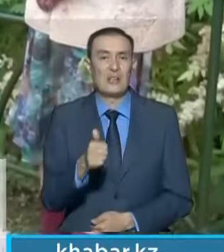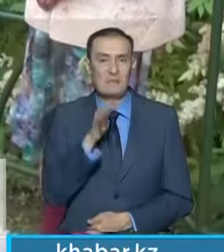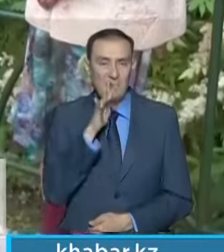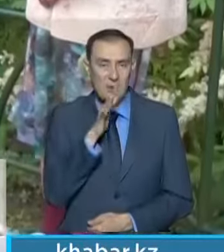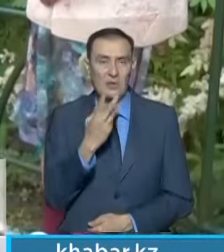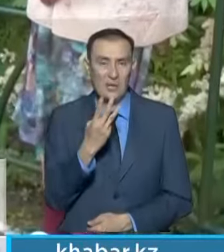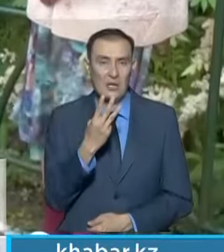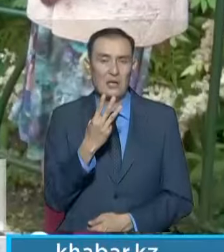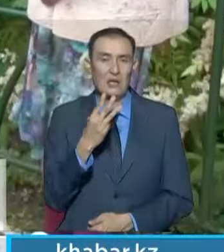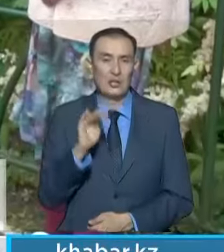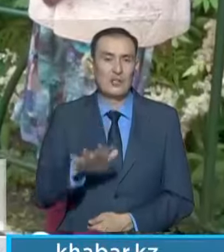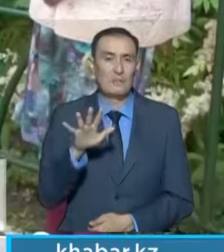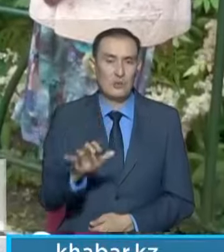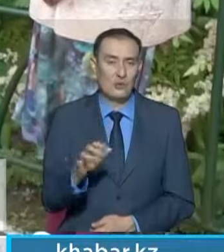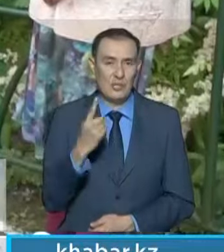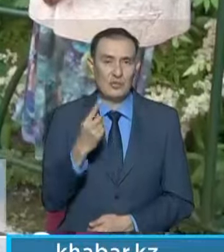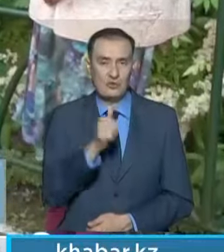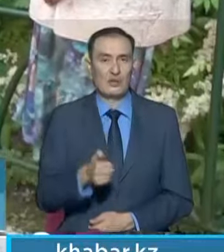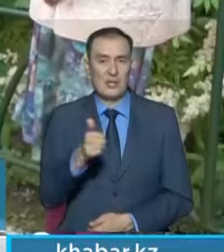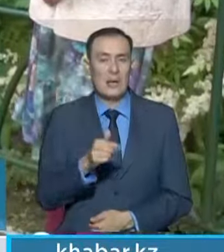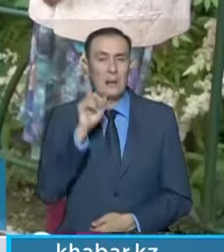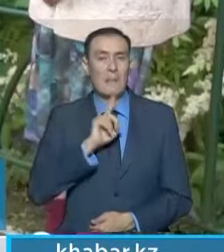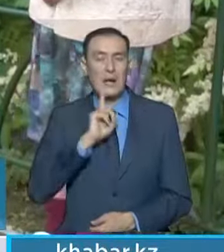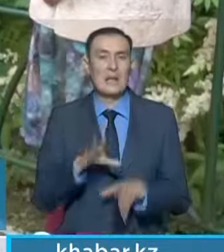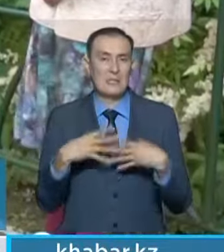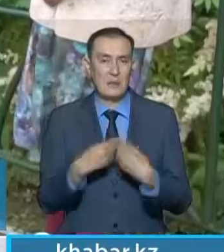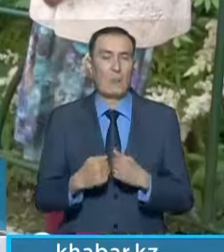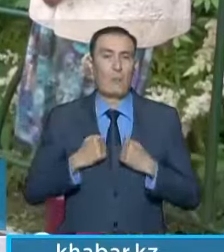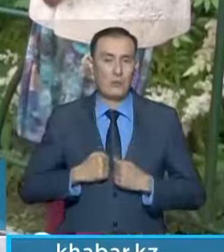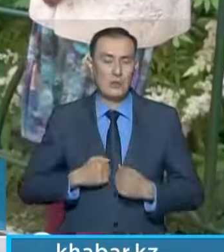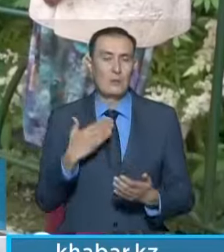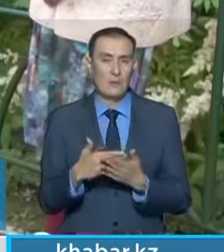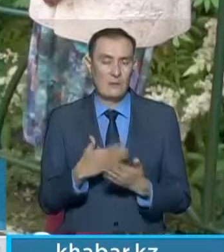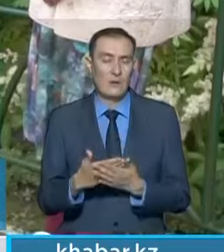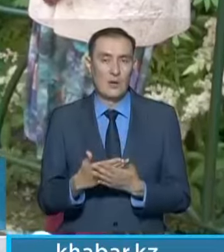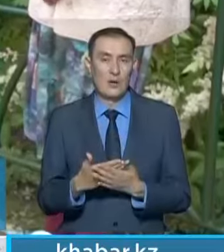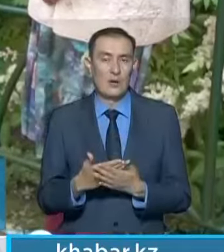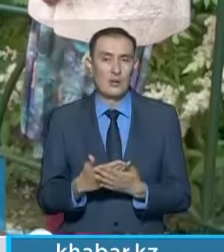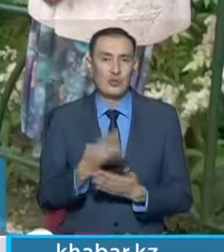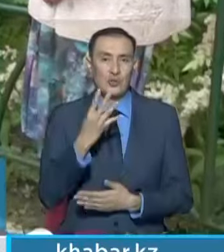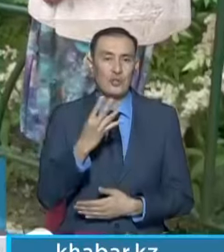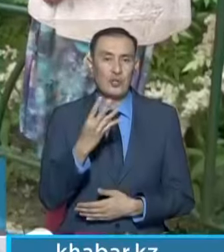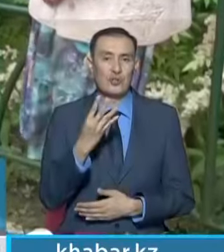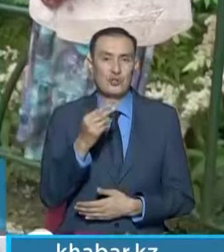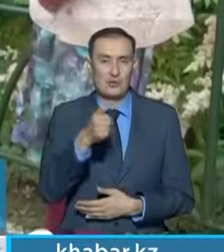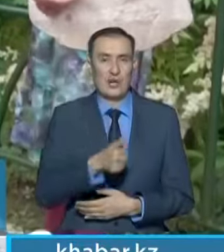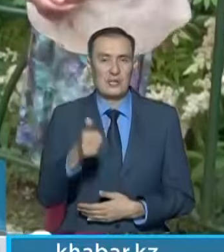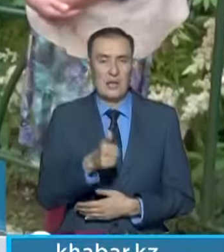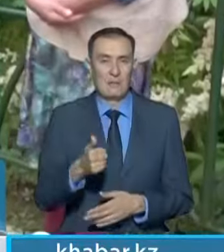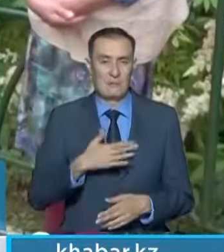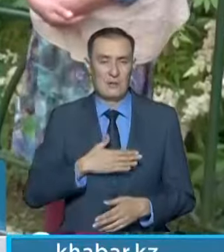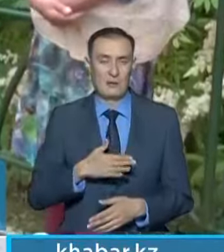где-то 3,5 за час. Получается, пока вся семья помоется, это приходится мне на 4 часа заказывать